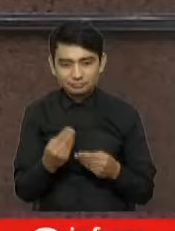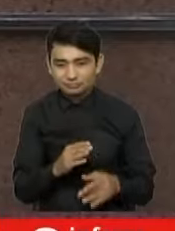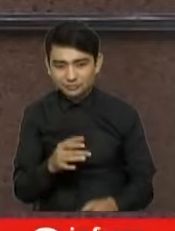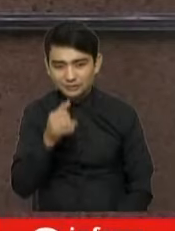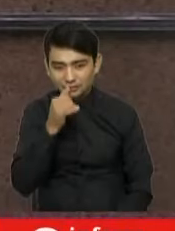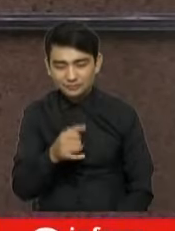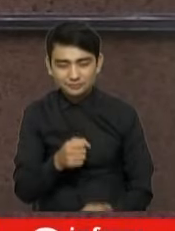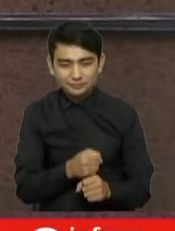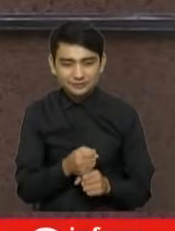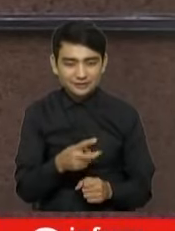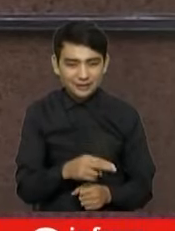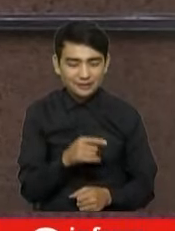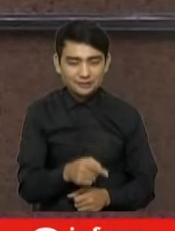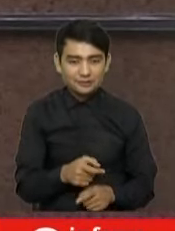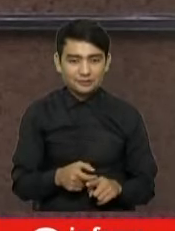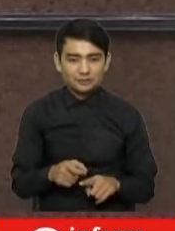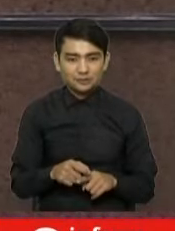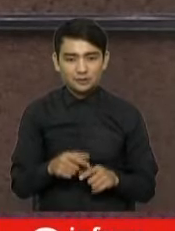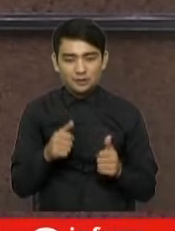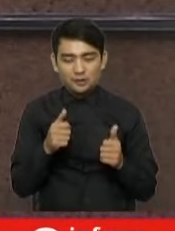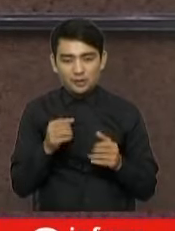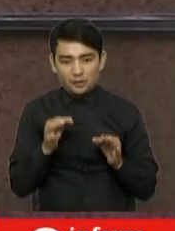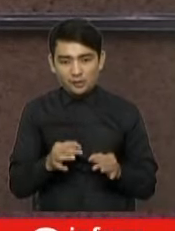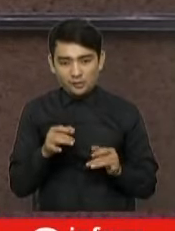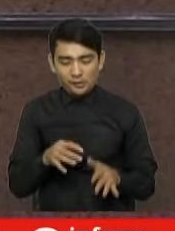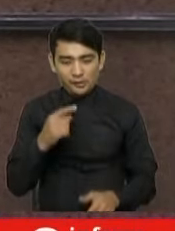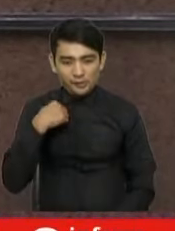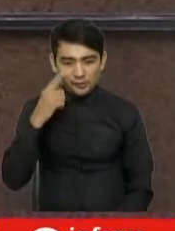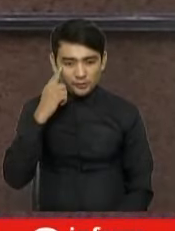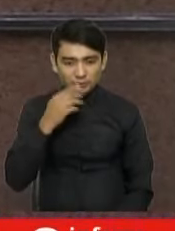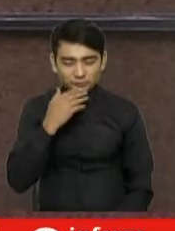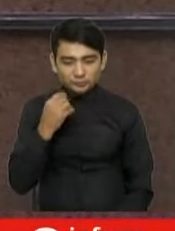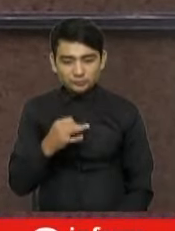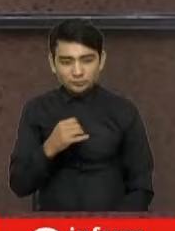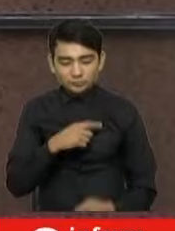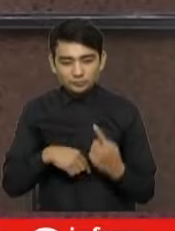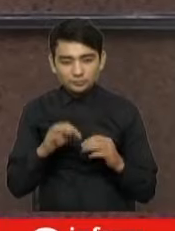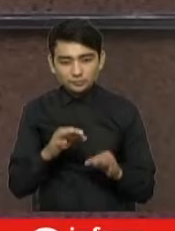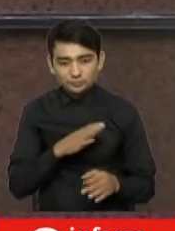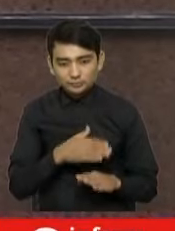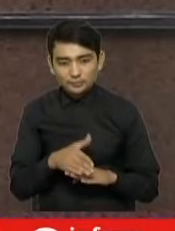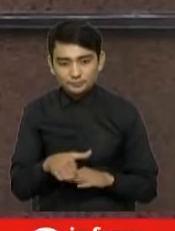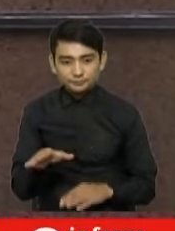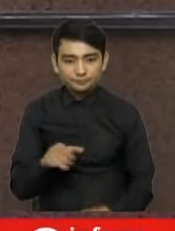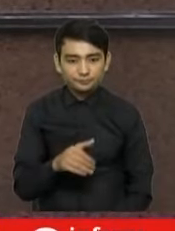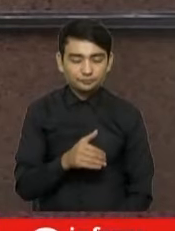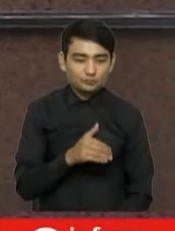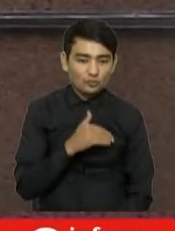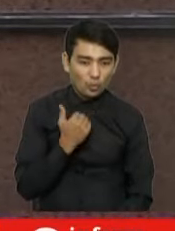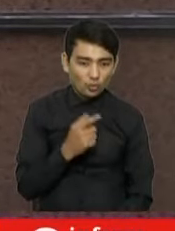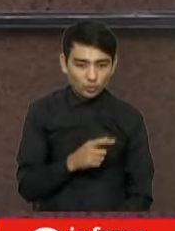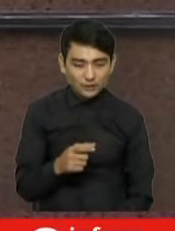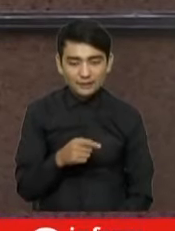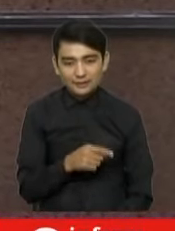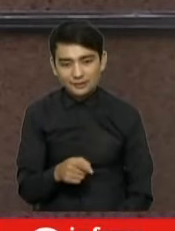ойымша бүгінгіні енді ол дұрыс шешім деп ойламаймын. Біздің айтып отқанымыз несиені алғысы келмейтін